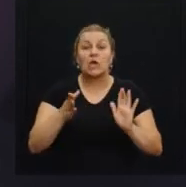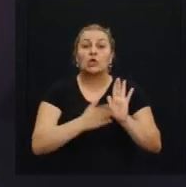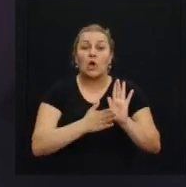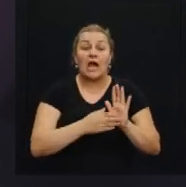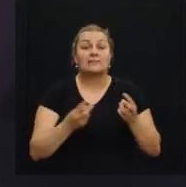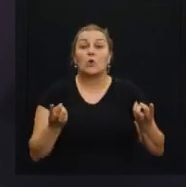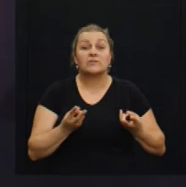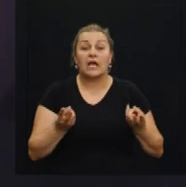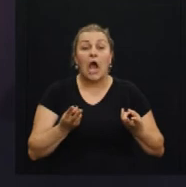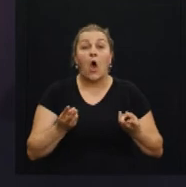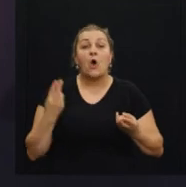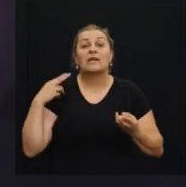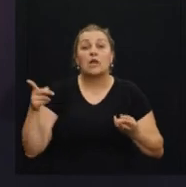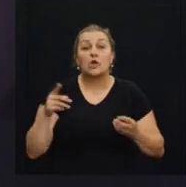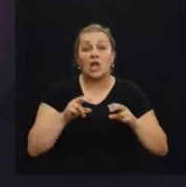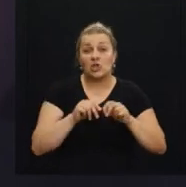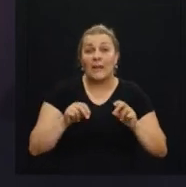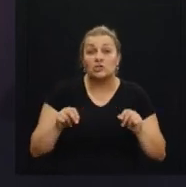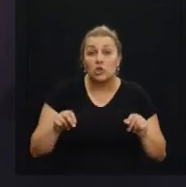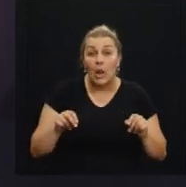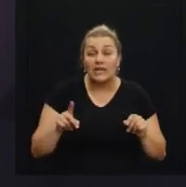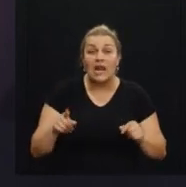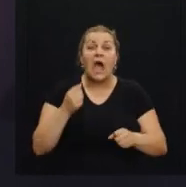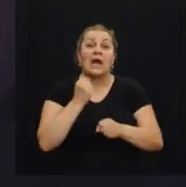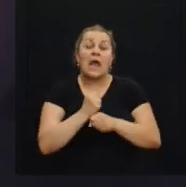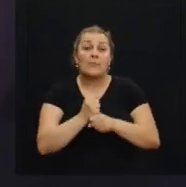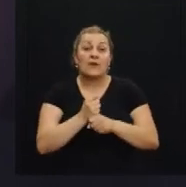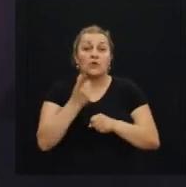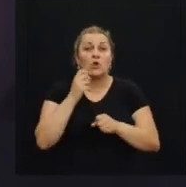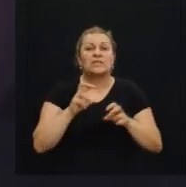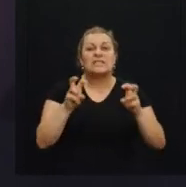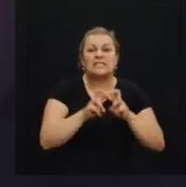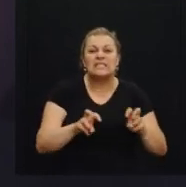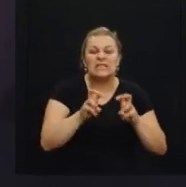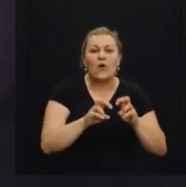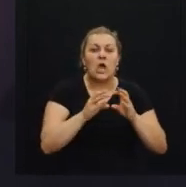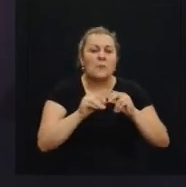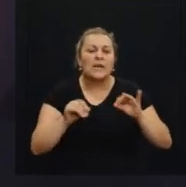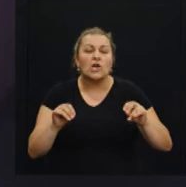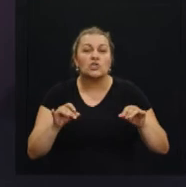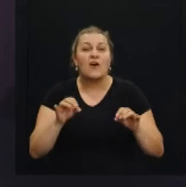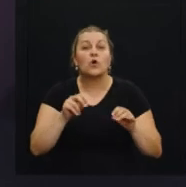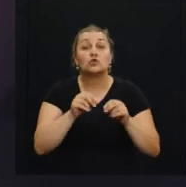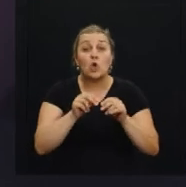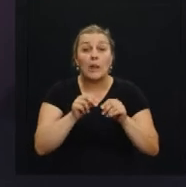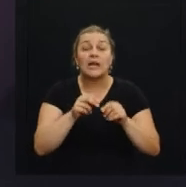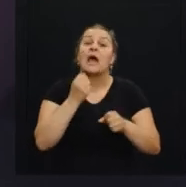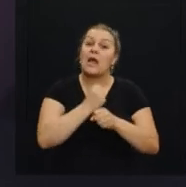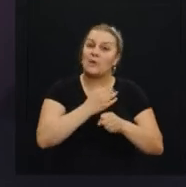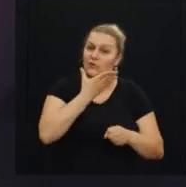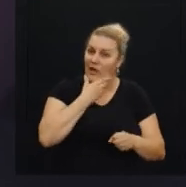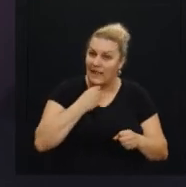se kao gradonačelnik grada Solina, napravio od sivog prašnjavog Solina, napravio jedan lipi